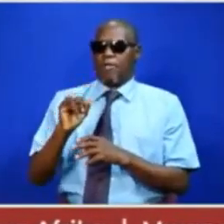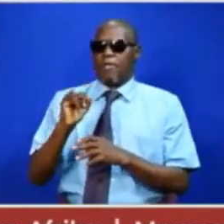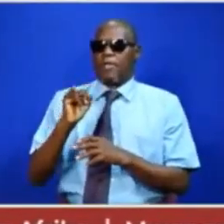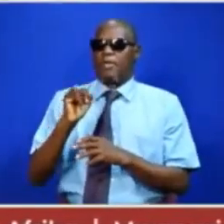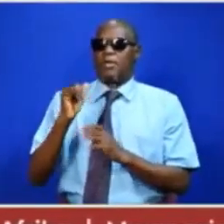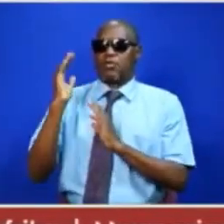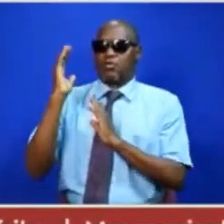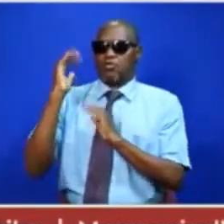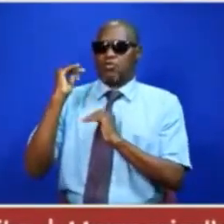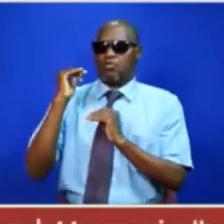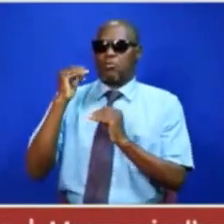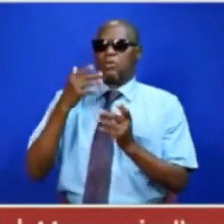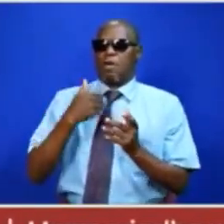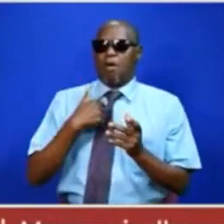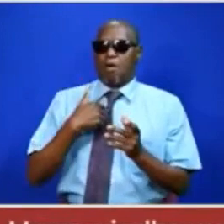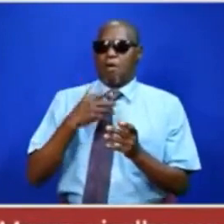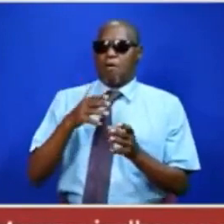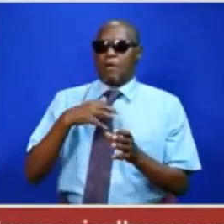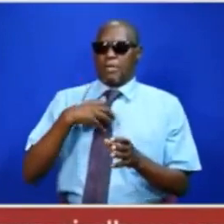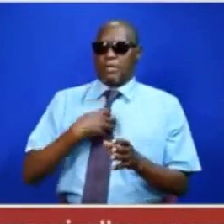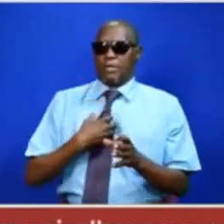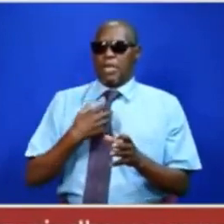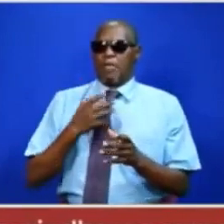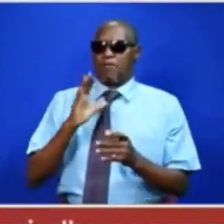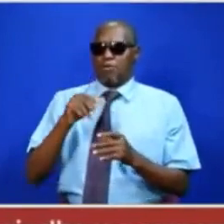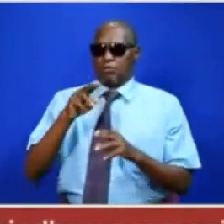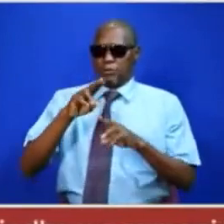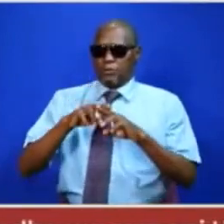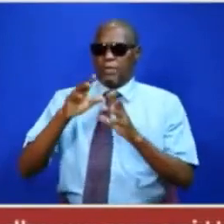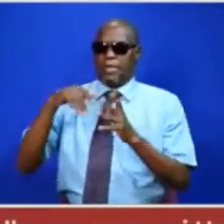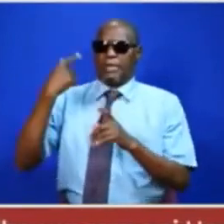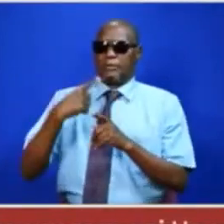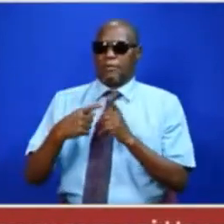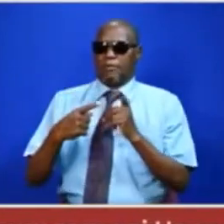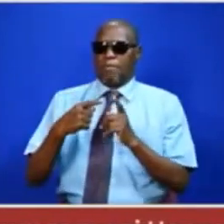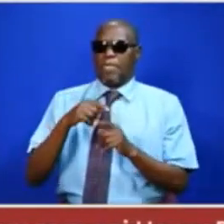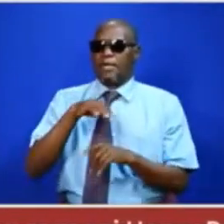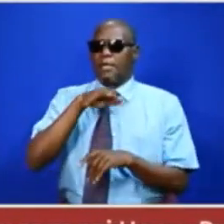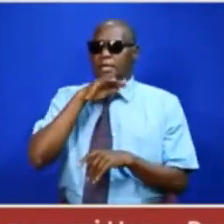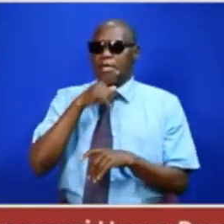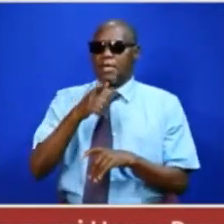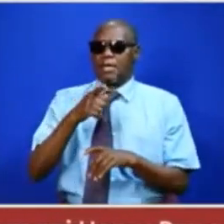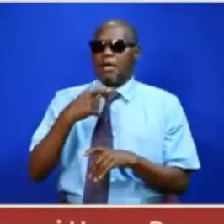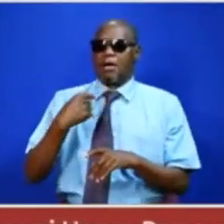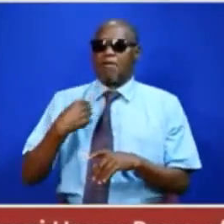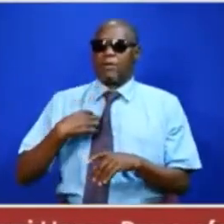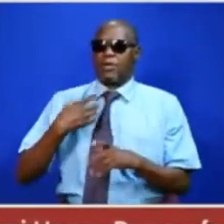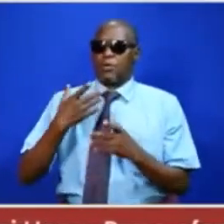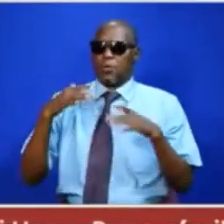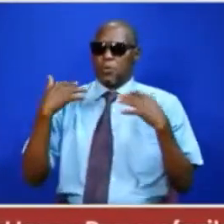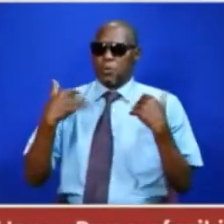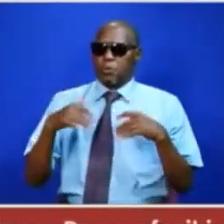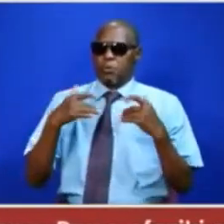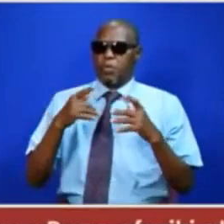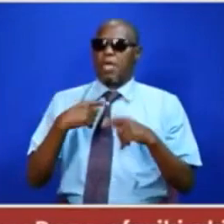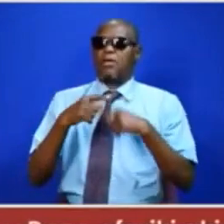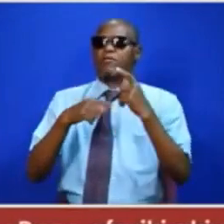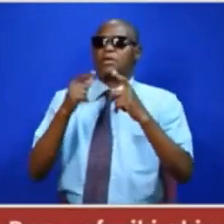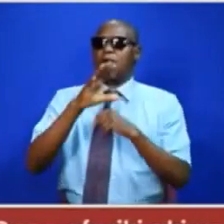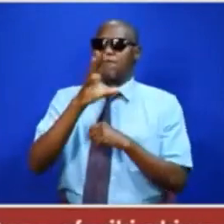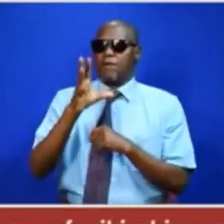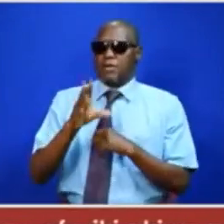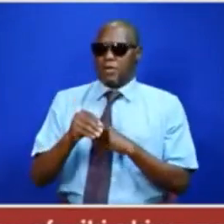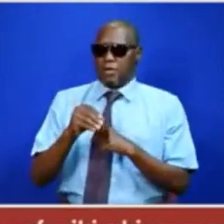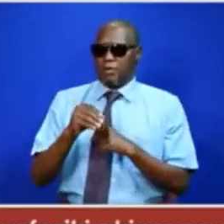kuondoka madarakani Machi mwaka ujao. Odinga, ambaye anasifiwa kwa kujitolea kwake kwa maendeleo ya Afrika,